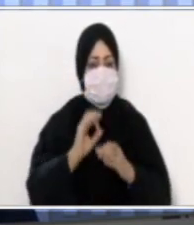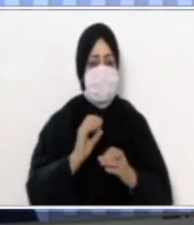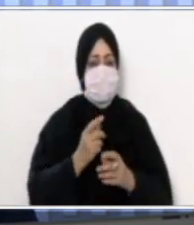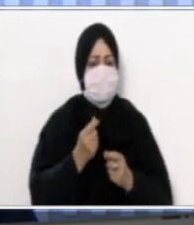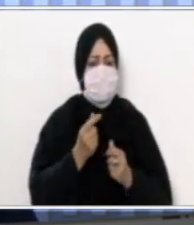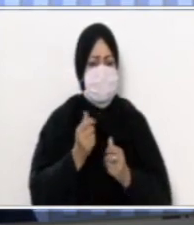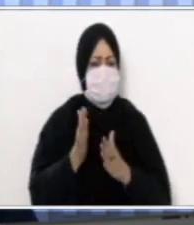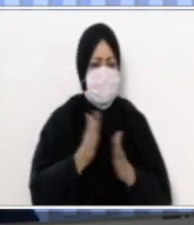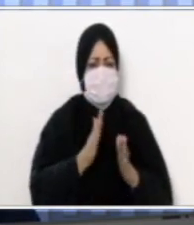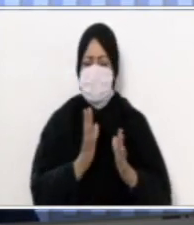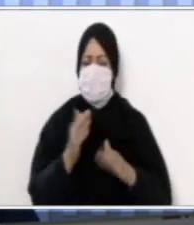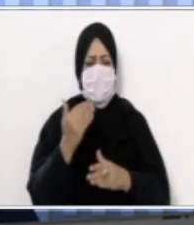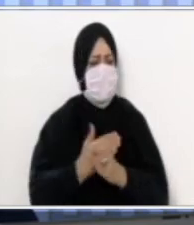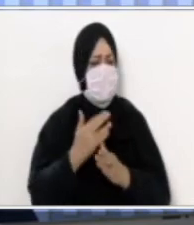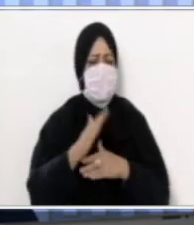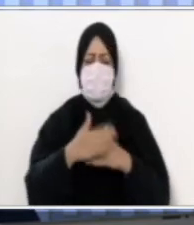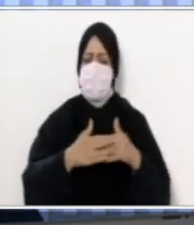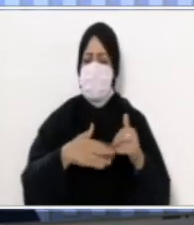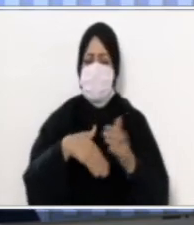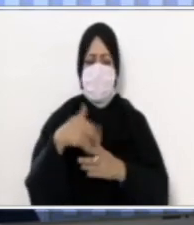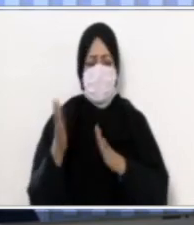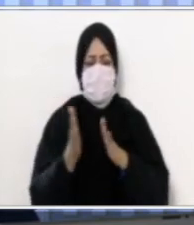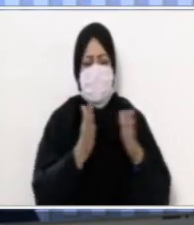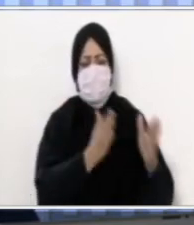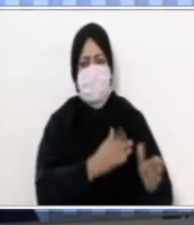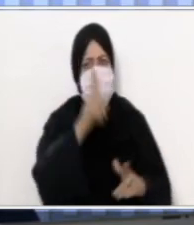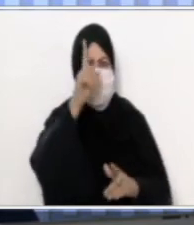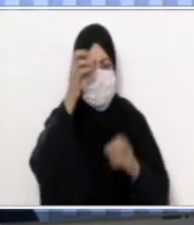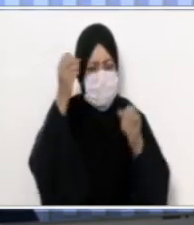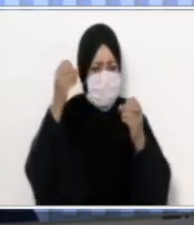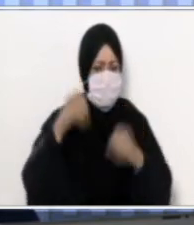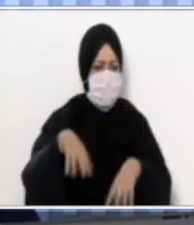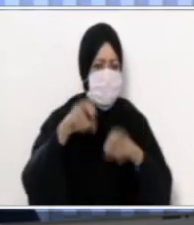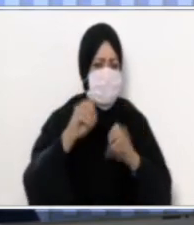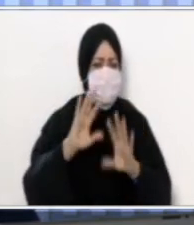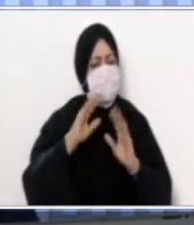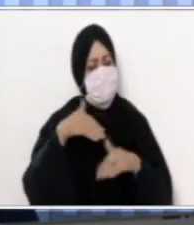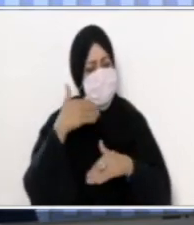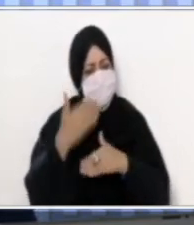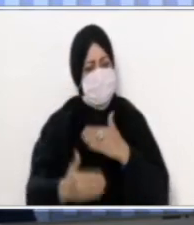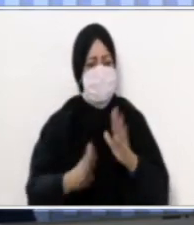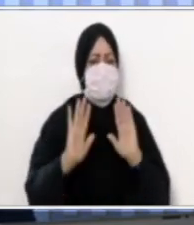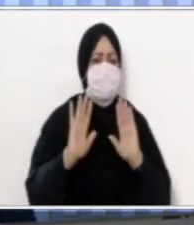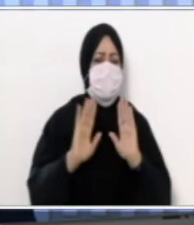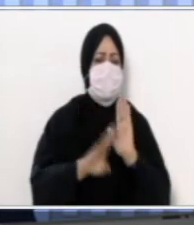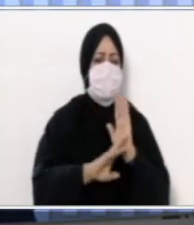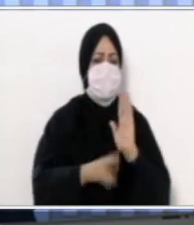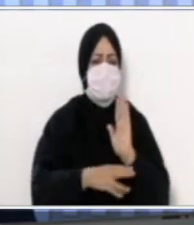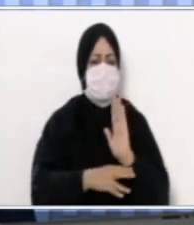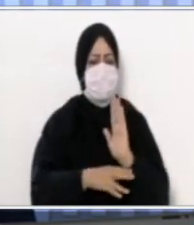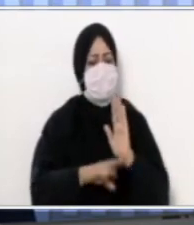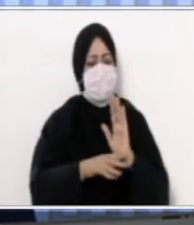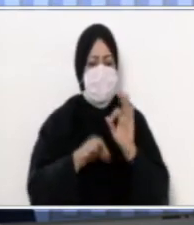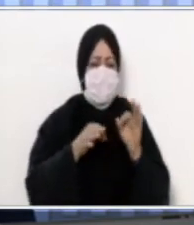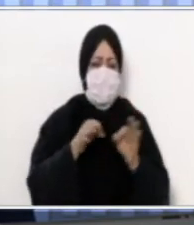يعني تعديل لفترة الحمل فهناك موانع قبل أن يحصل الحمل، أما وقد حصل الحمل فلا يجوز التعدي عليه.